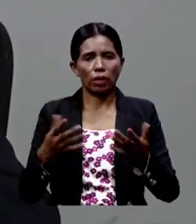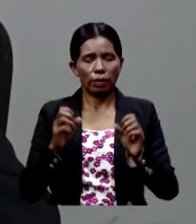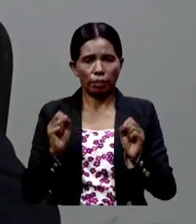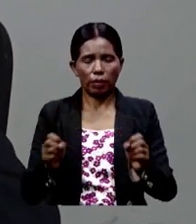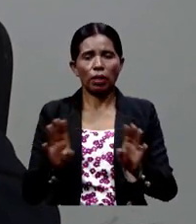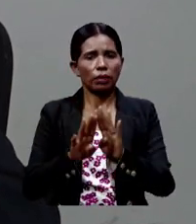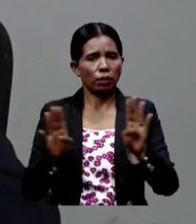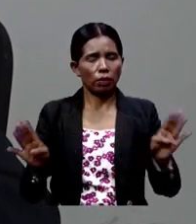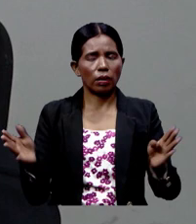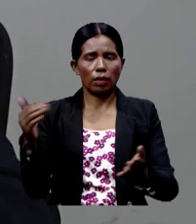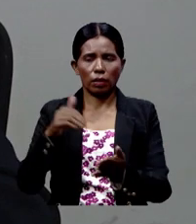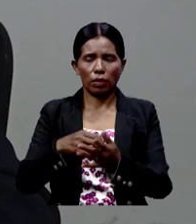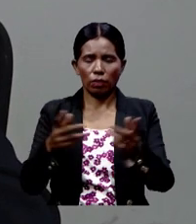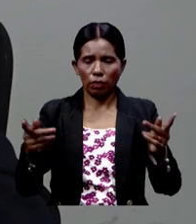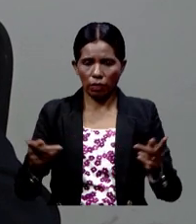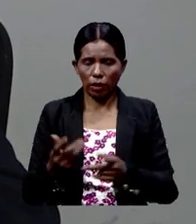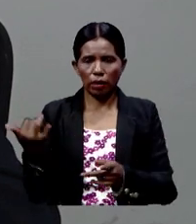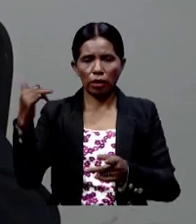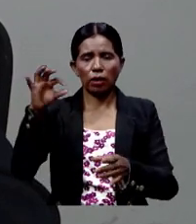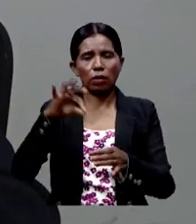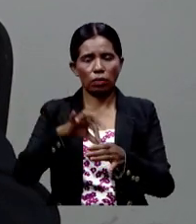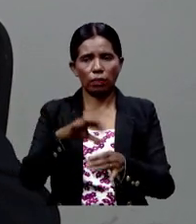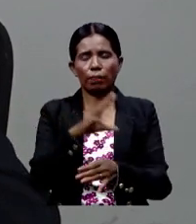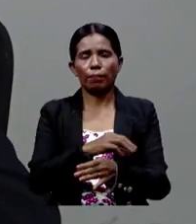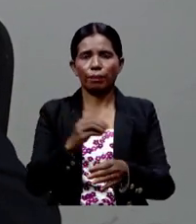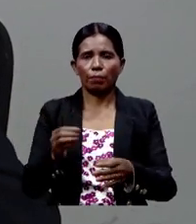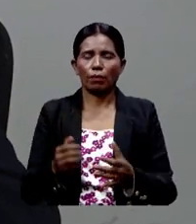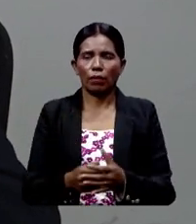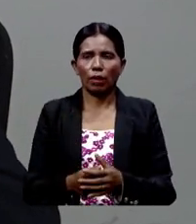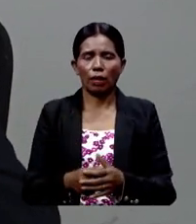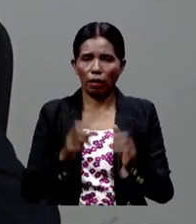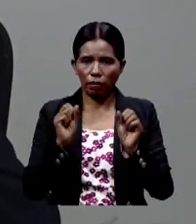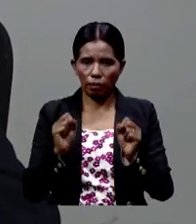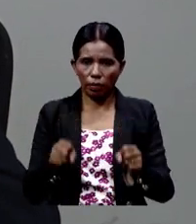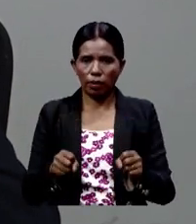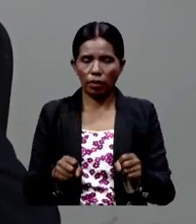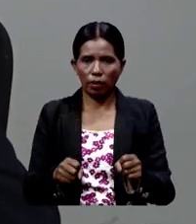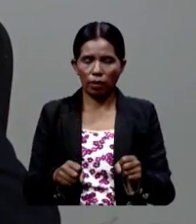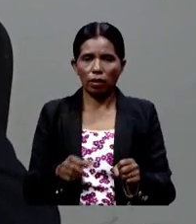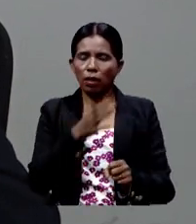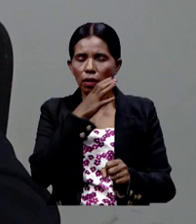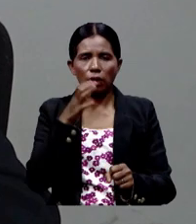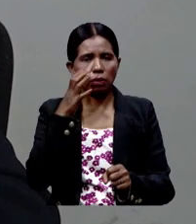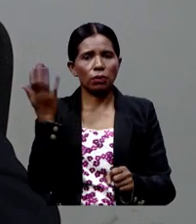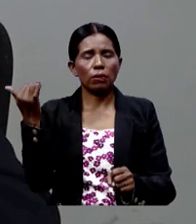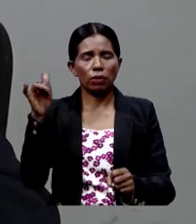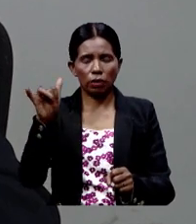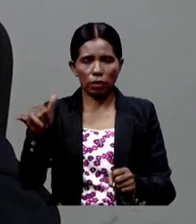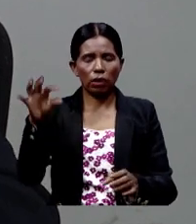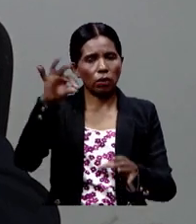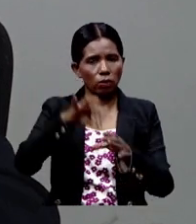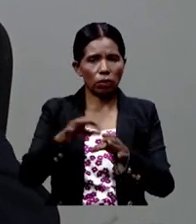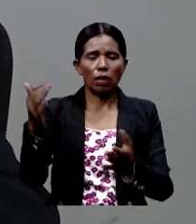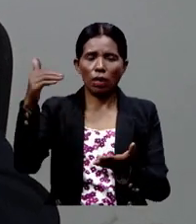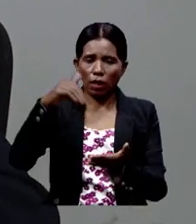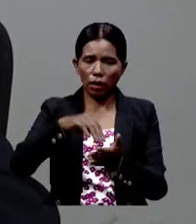reativa áreas potenciais serne beia ho dinone bele agricoltori sarebbe le cude file falli